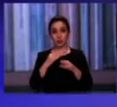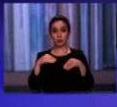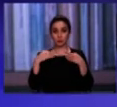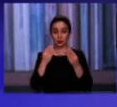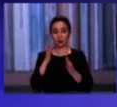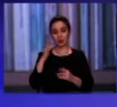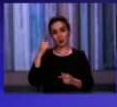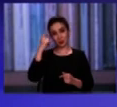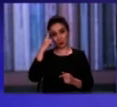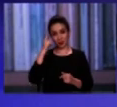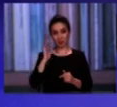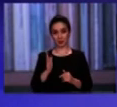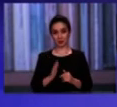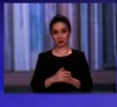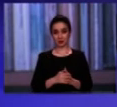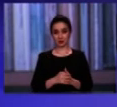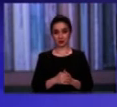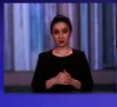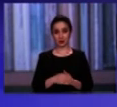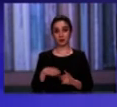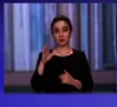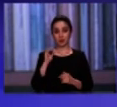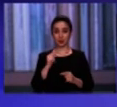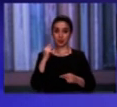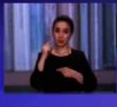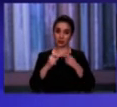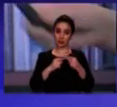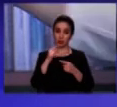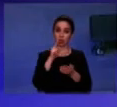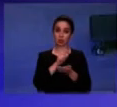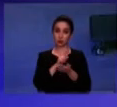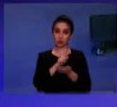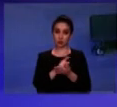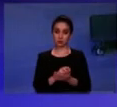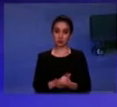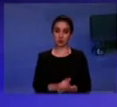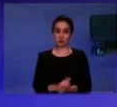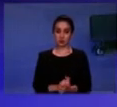beradi deb o'ylayman. Va keyingi topshirig'imiz